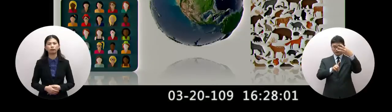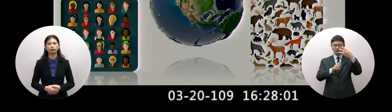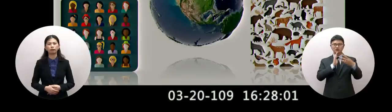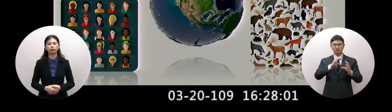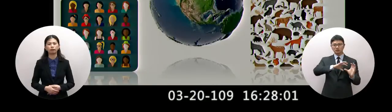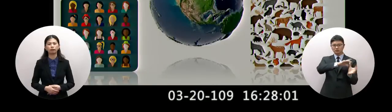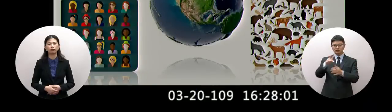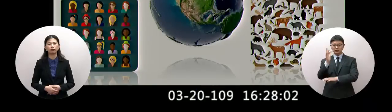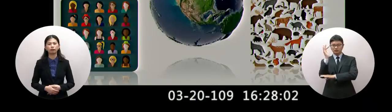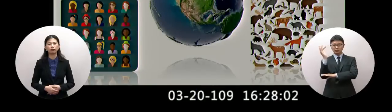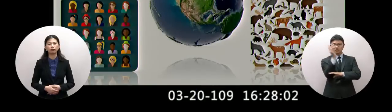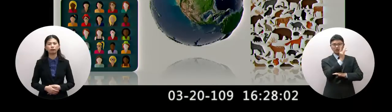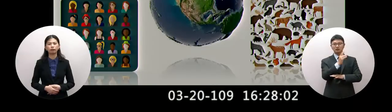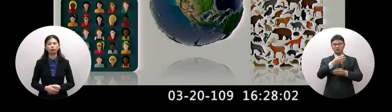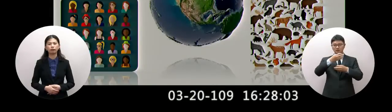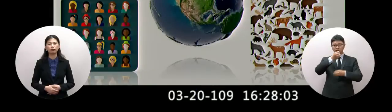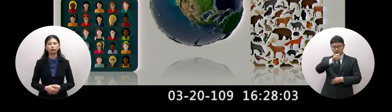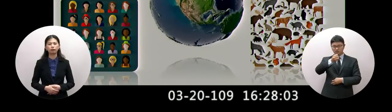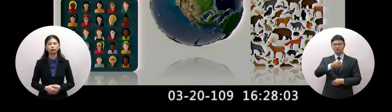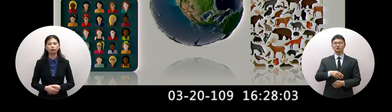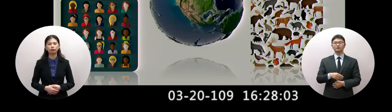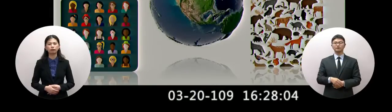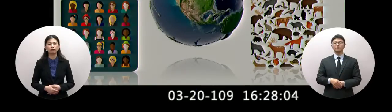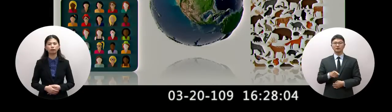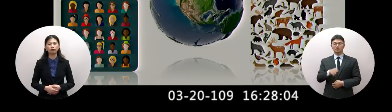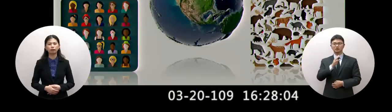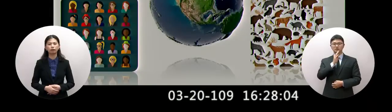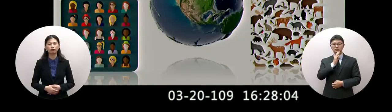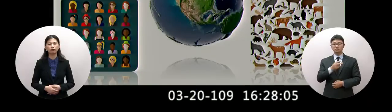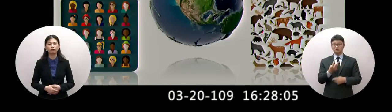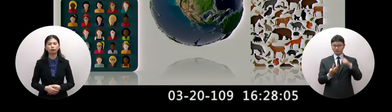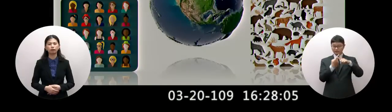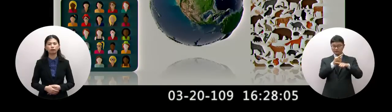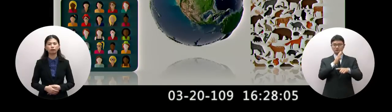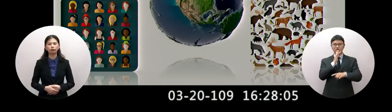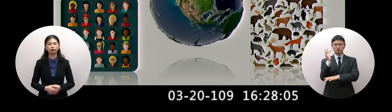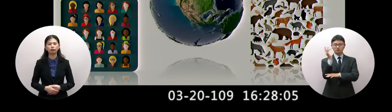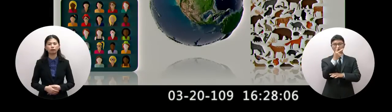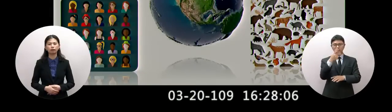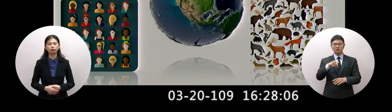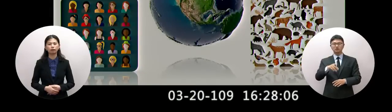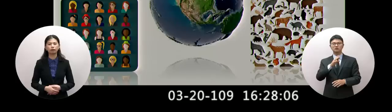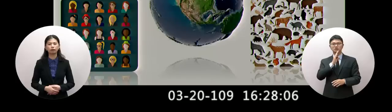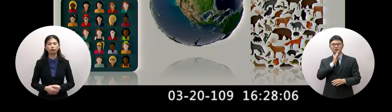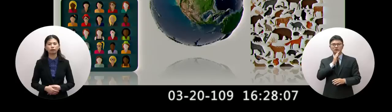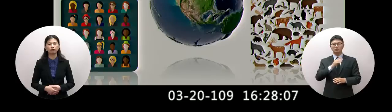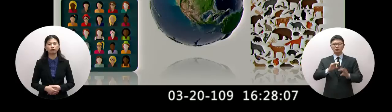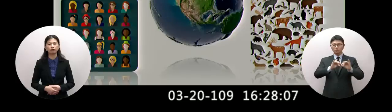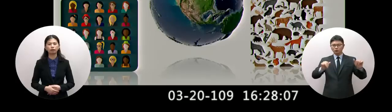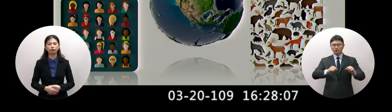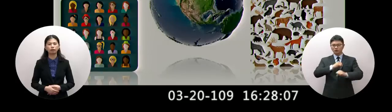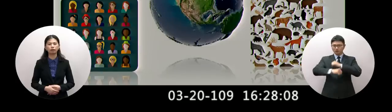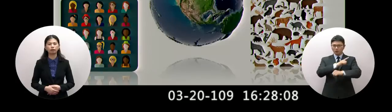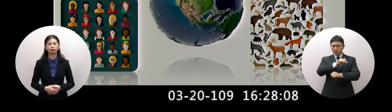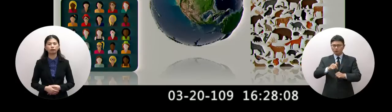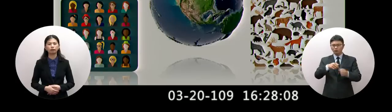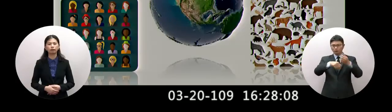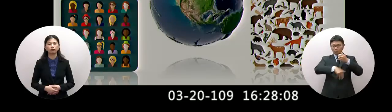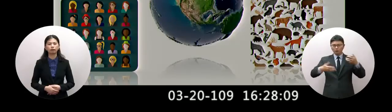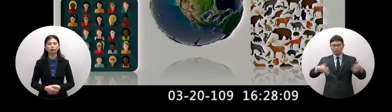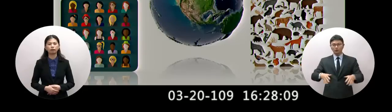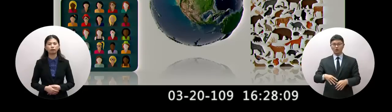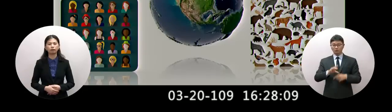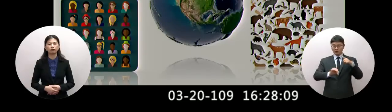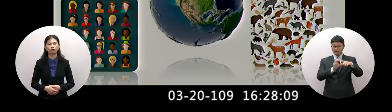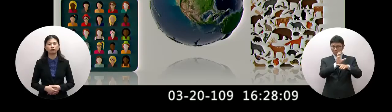地有1/3是森林，森林也是陆地上生物多样性最大的系统，有80%的动